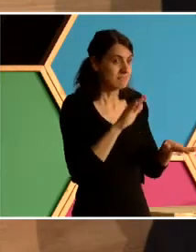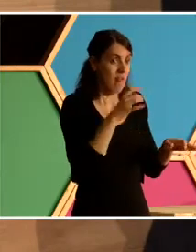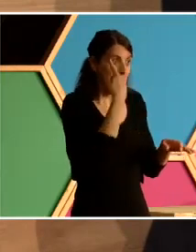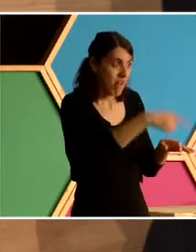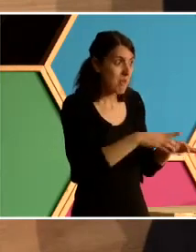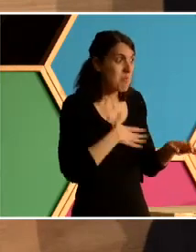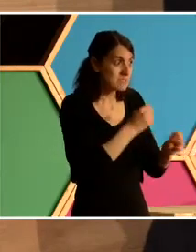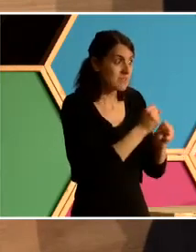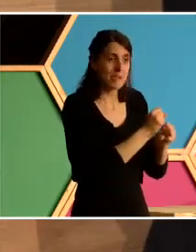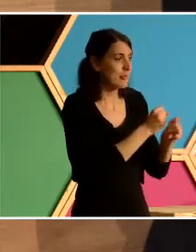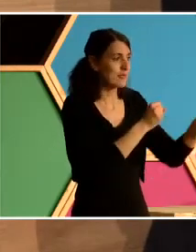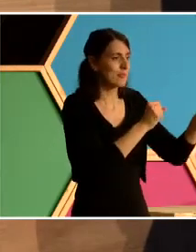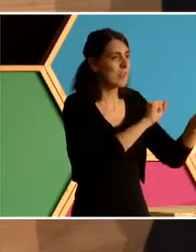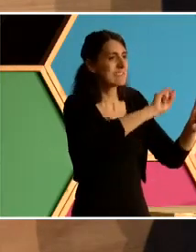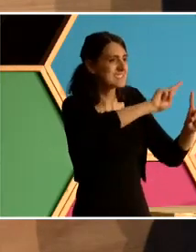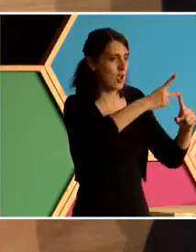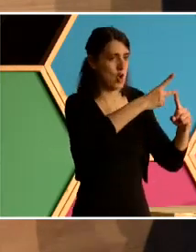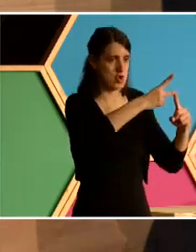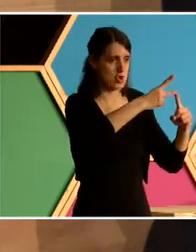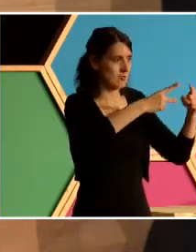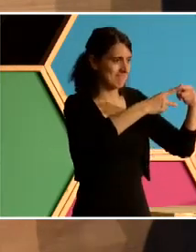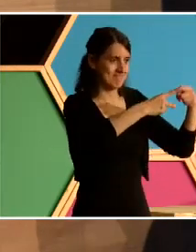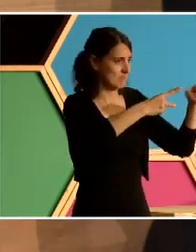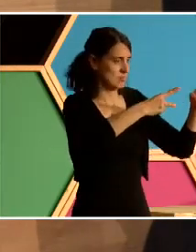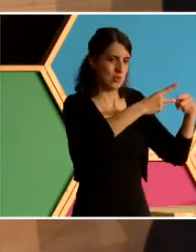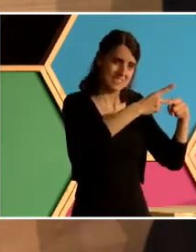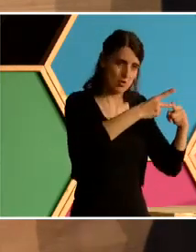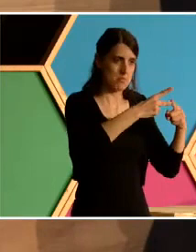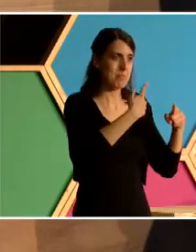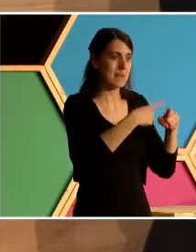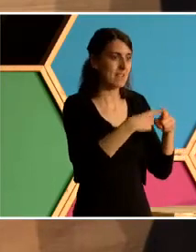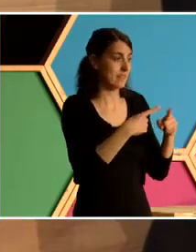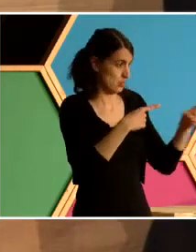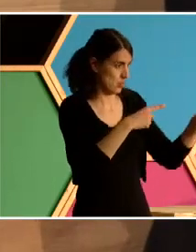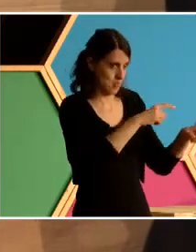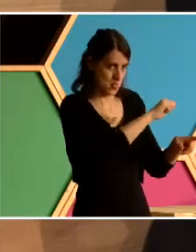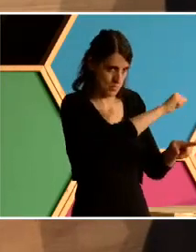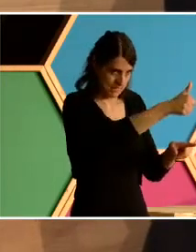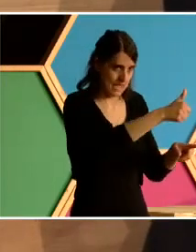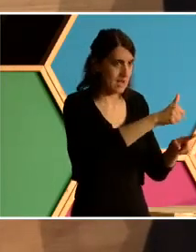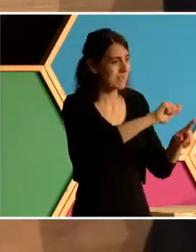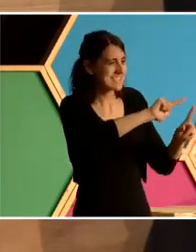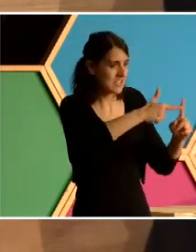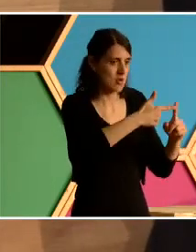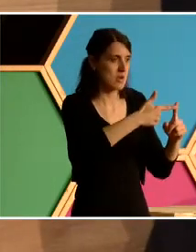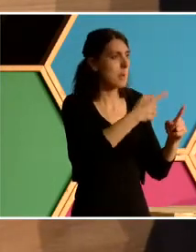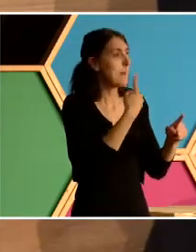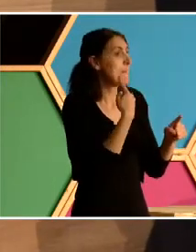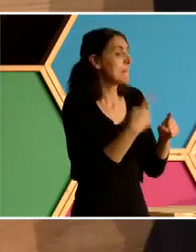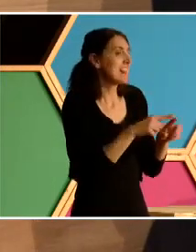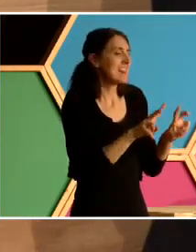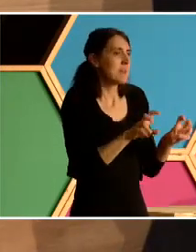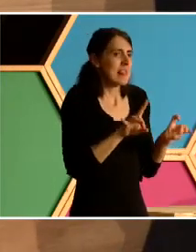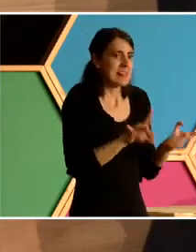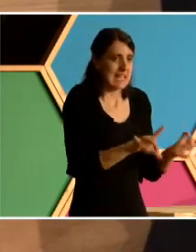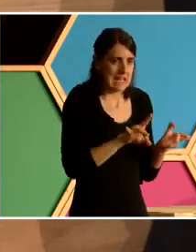comunicar-li que no és per vostè, és pel número 2 d'aquesta convocatòria. Ella va dir, home, i van dir que era el número 1, diu sí, però no pot ser. I per què? Ah, diu, és un tema molt delicat, no li